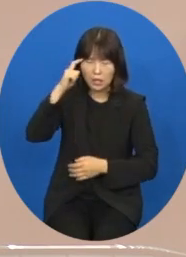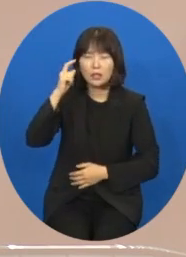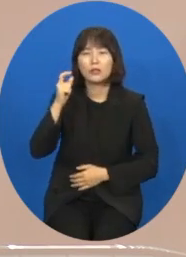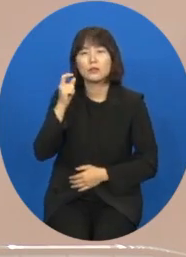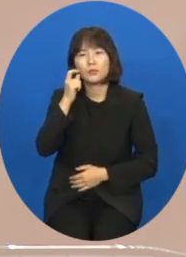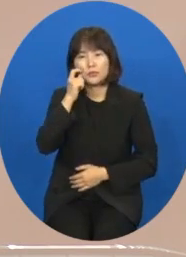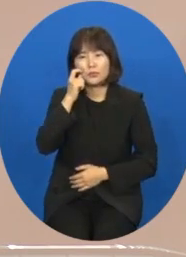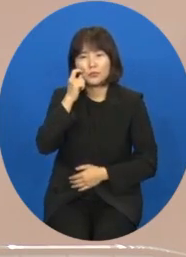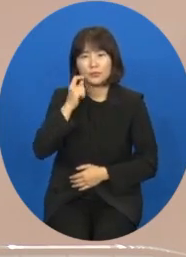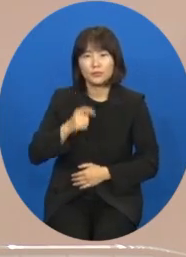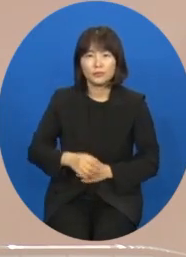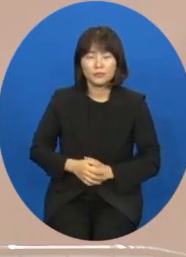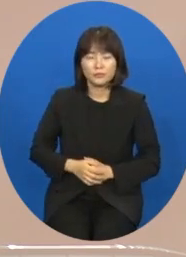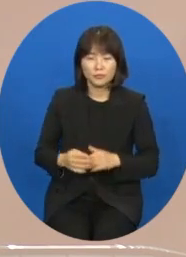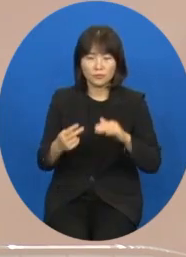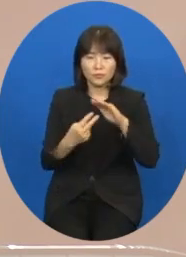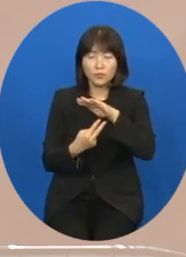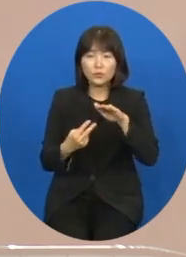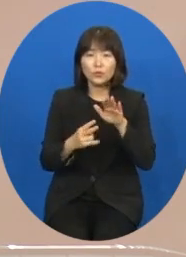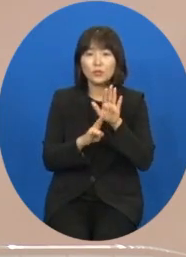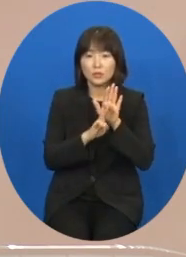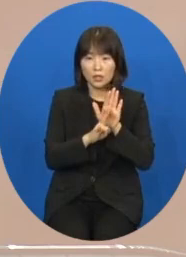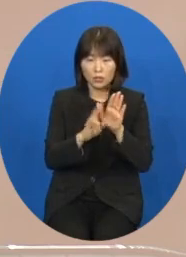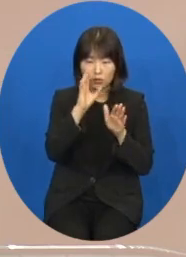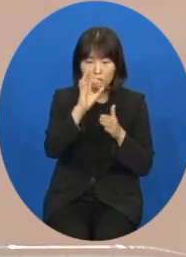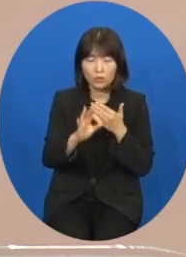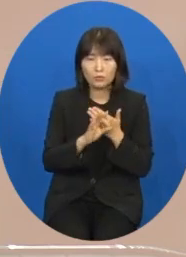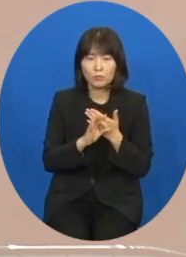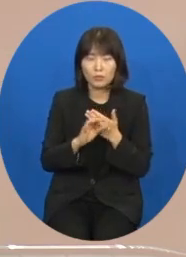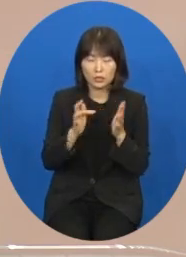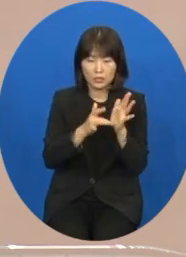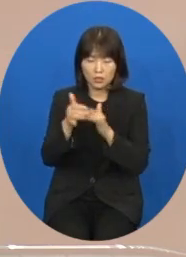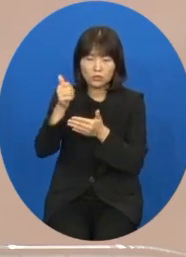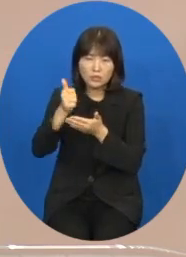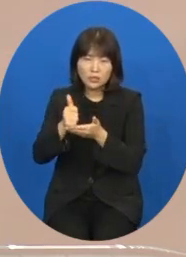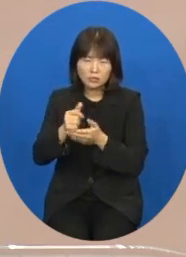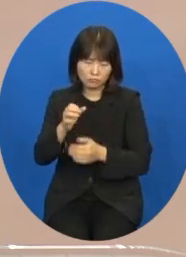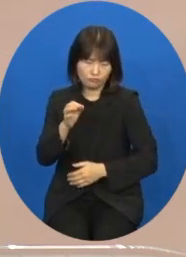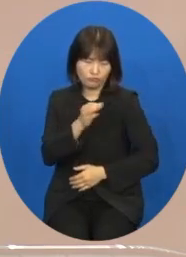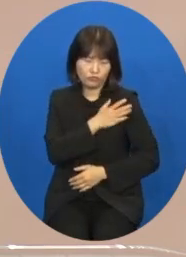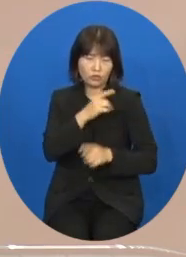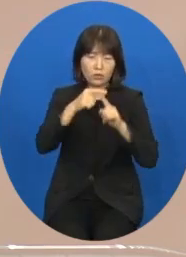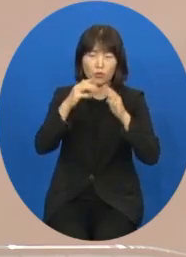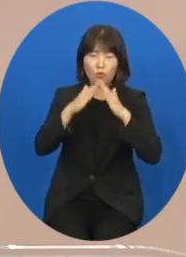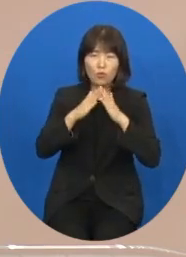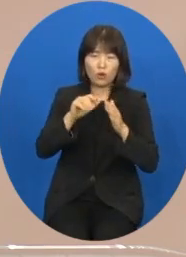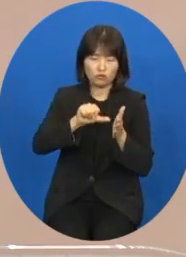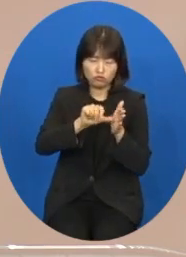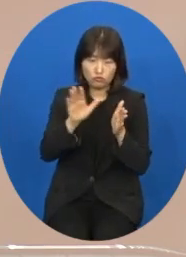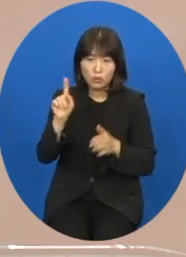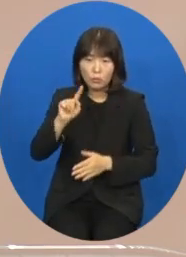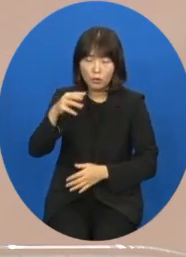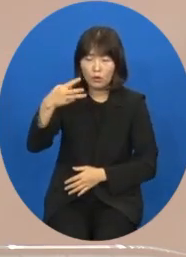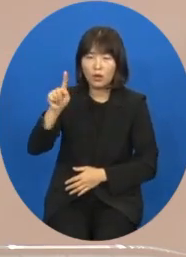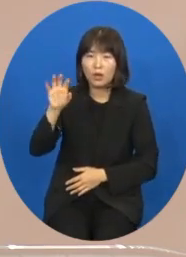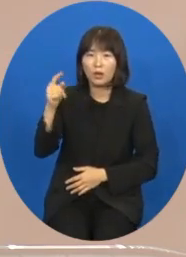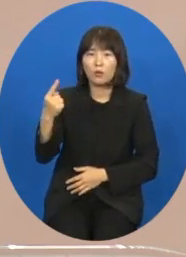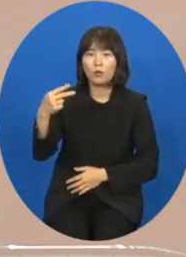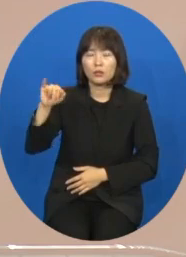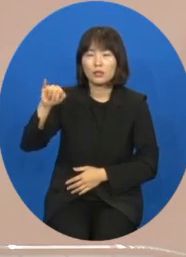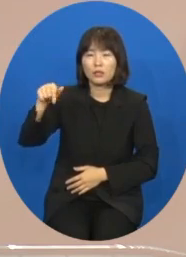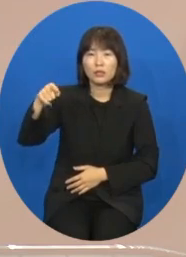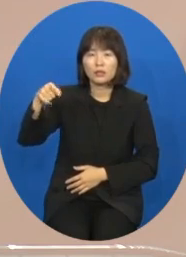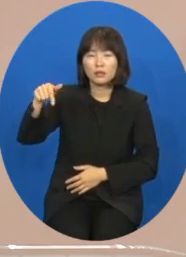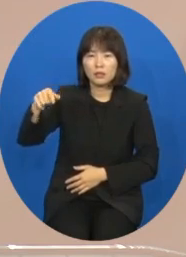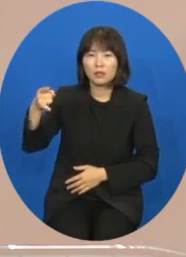겁니다. 요한계시록에 보면 예수님께서 아주 부자 교회로 유명한 라오디게아 교회에